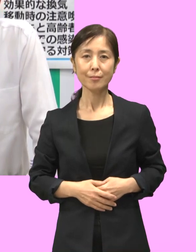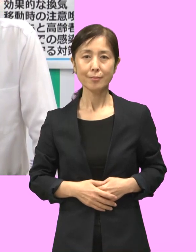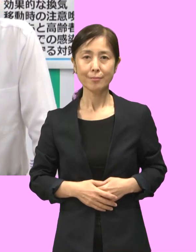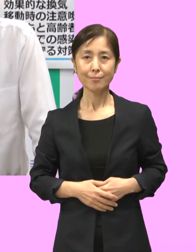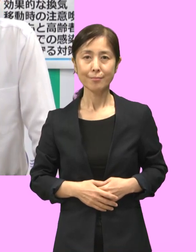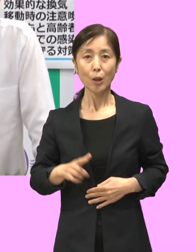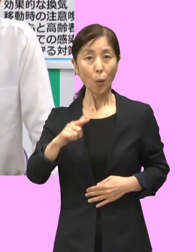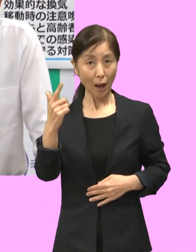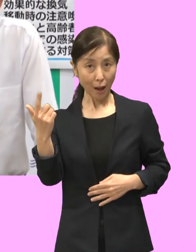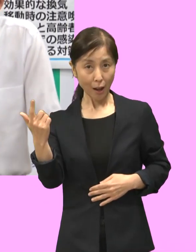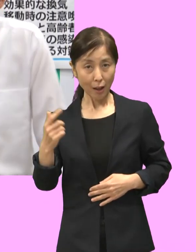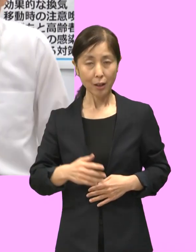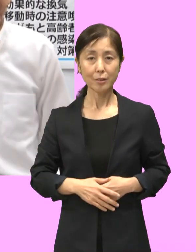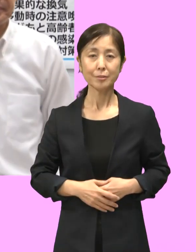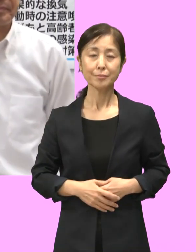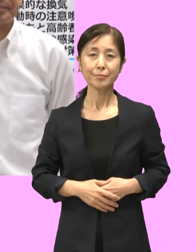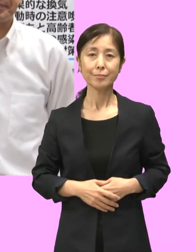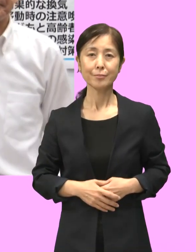他にございますか。